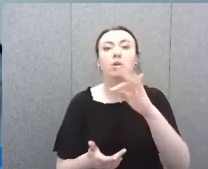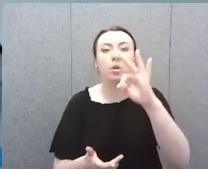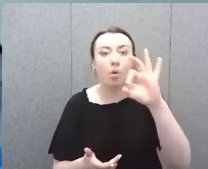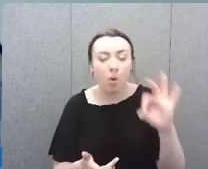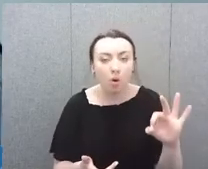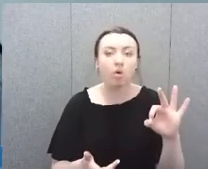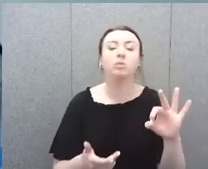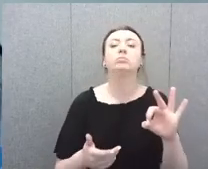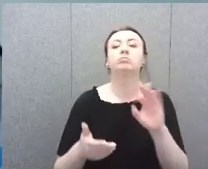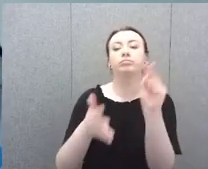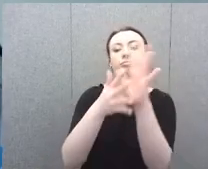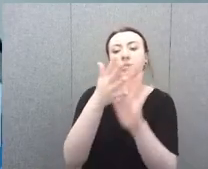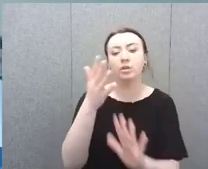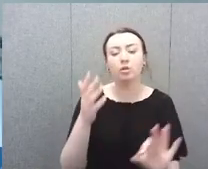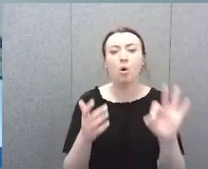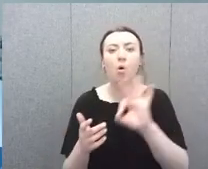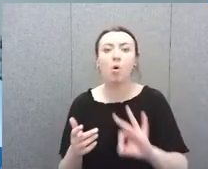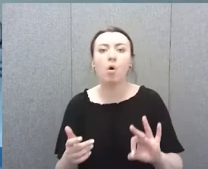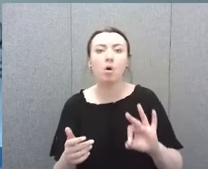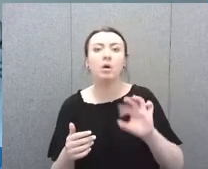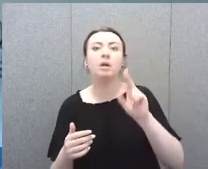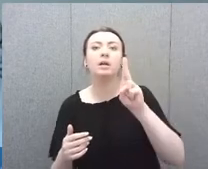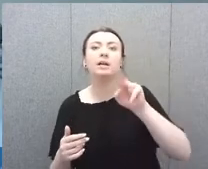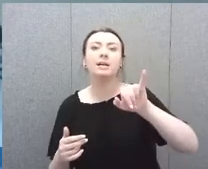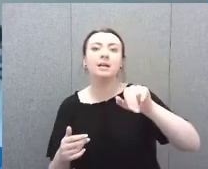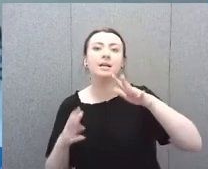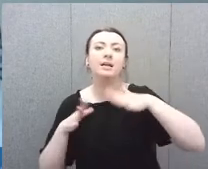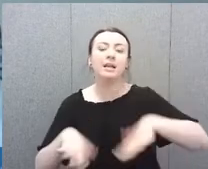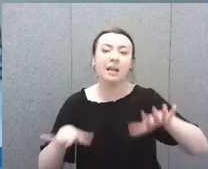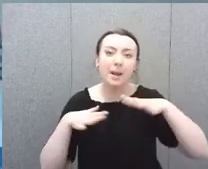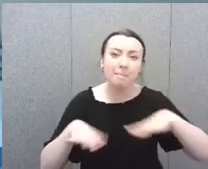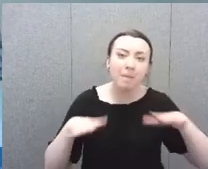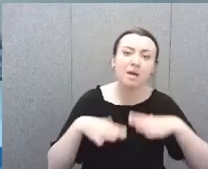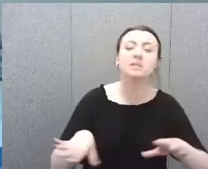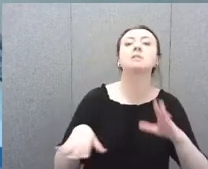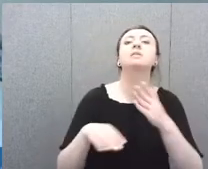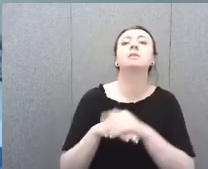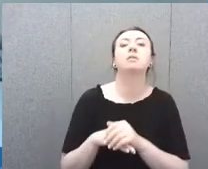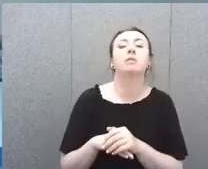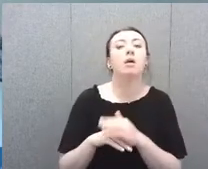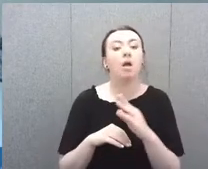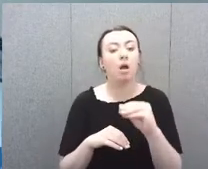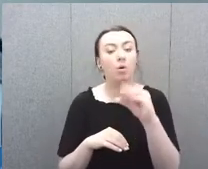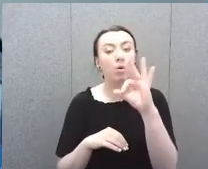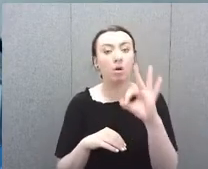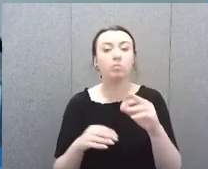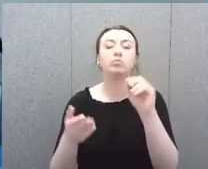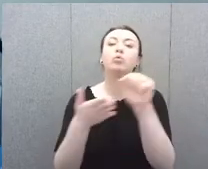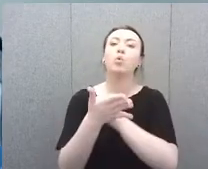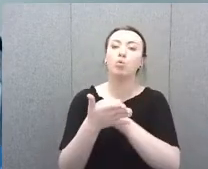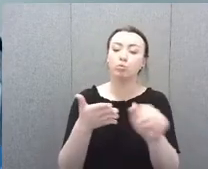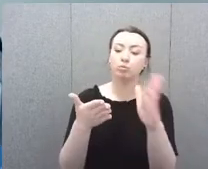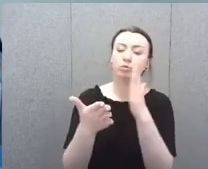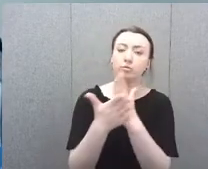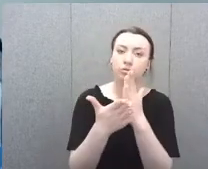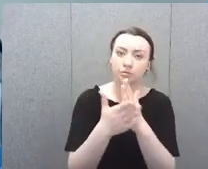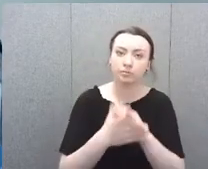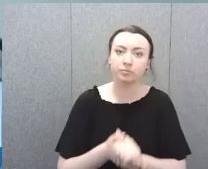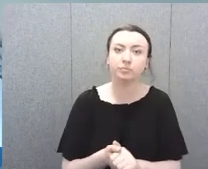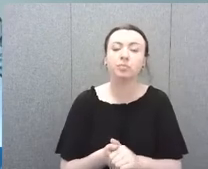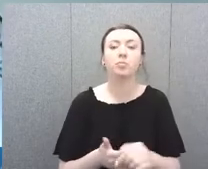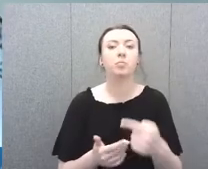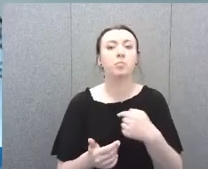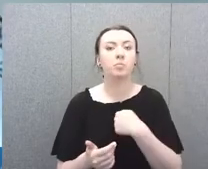резолюции ООН по Крыму в 2014 году для меня правильное название является